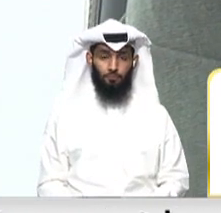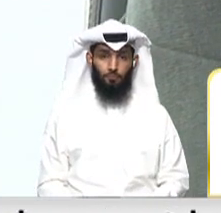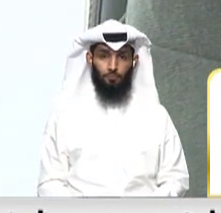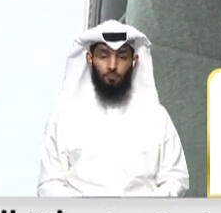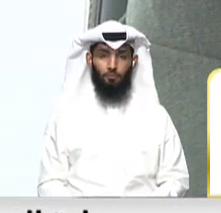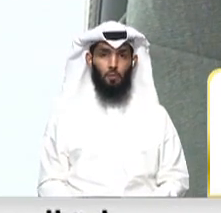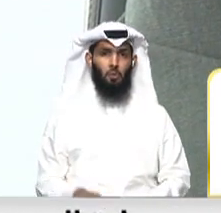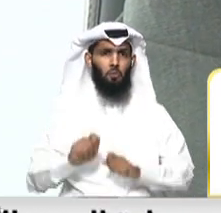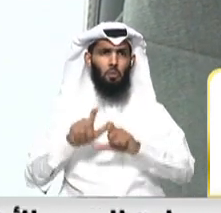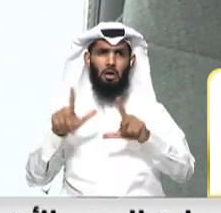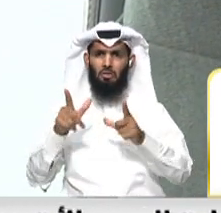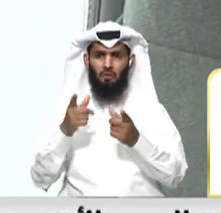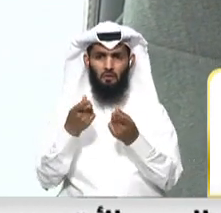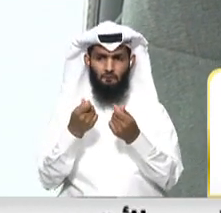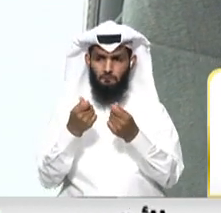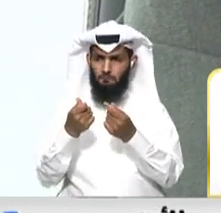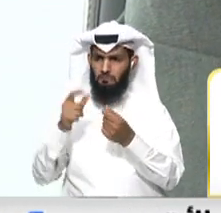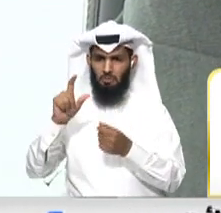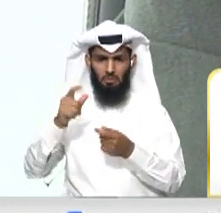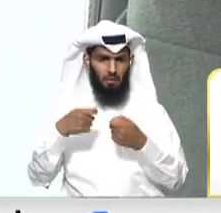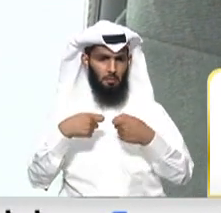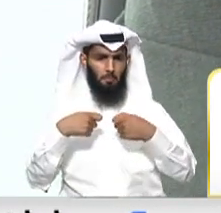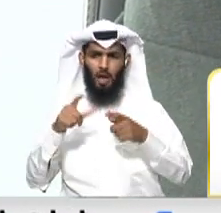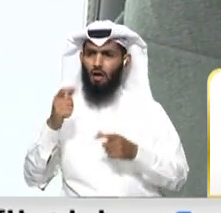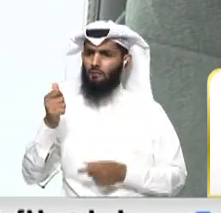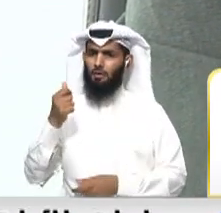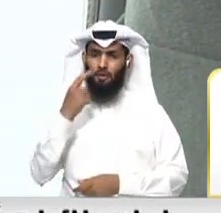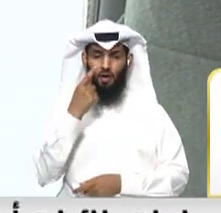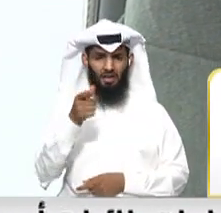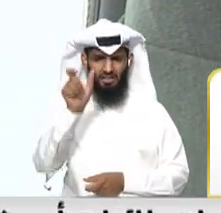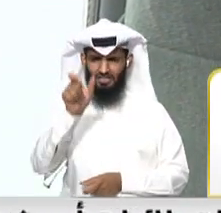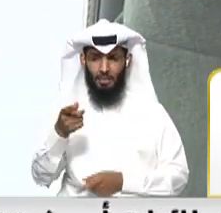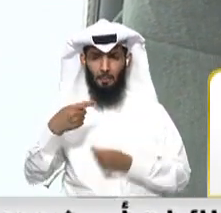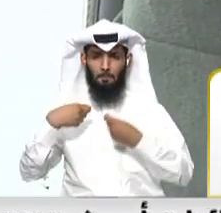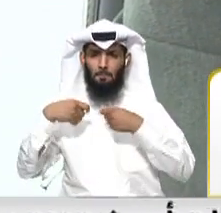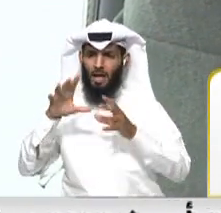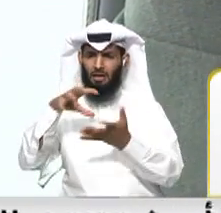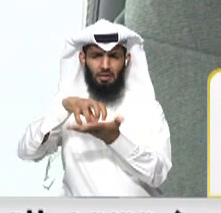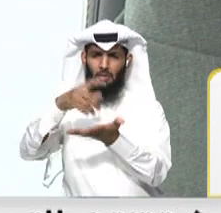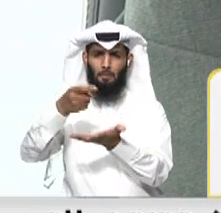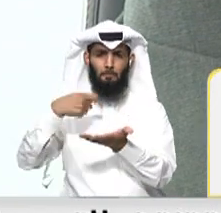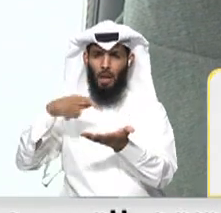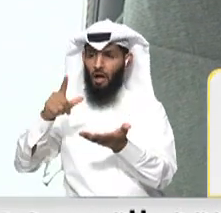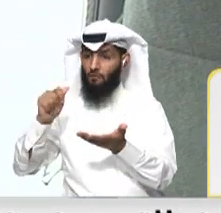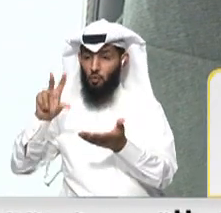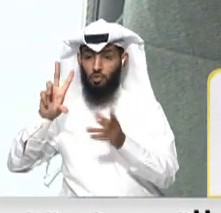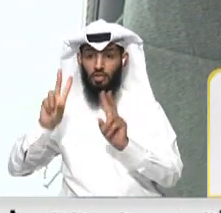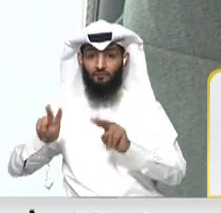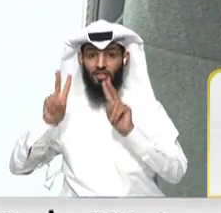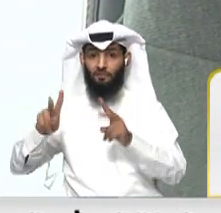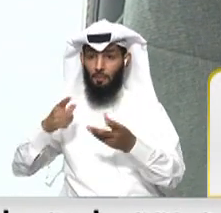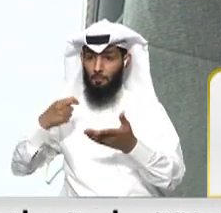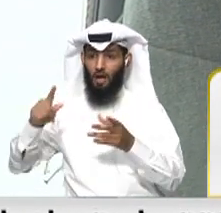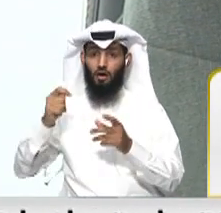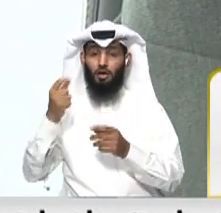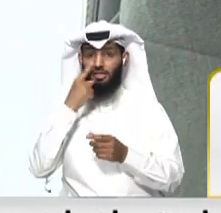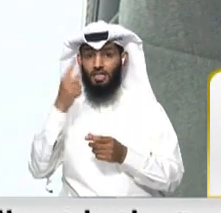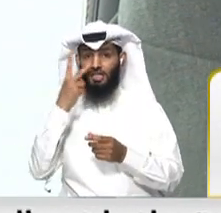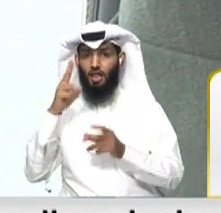المعروض النقدي، فلذلك يقوم البنك المركزي برفع معدلات